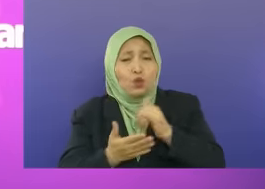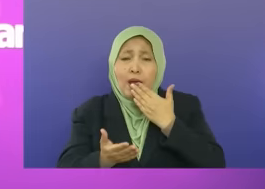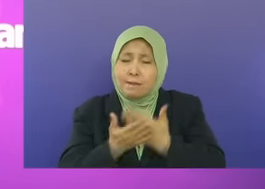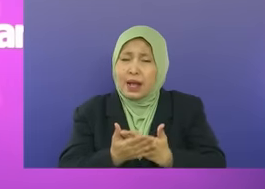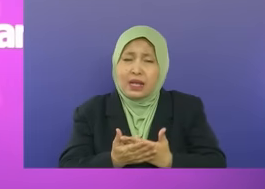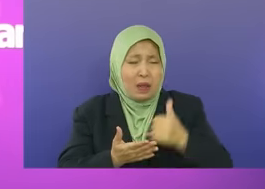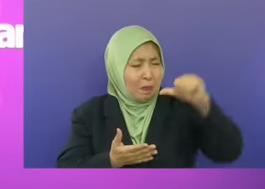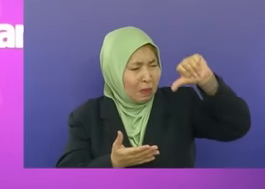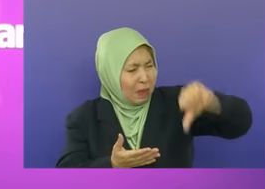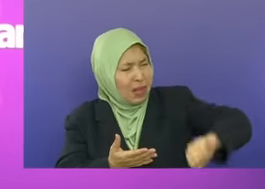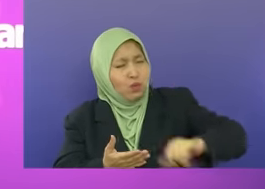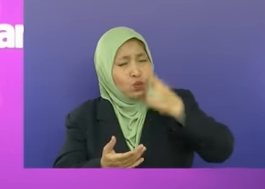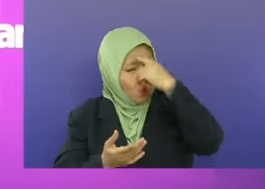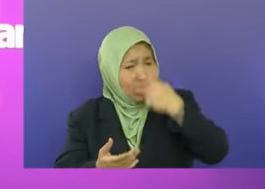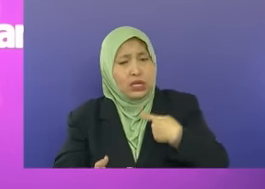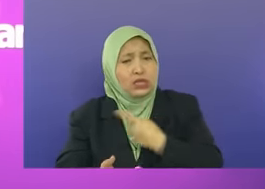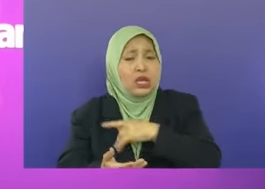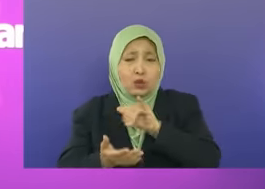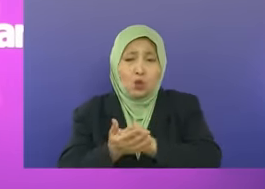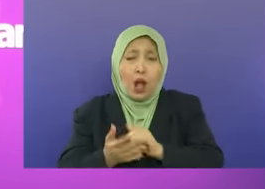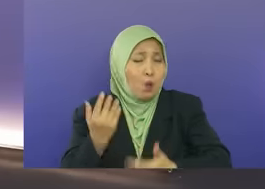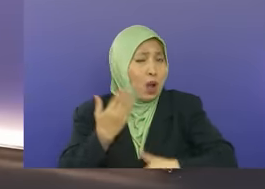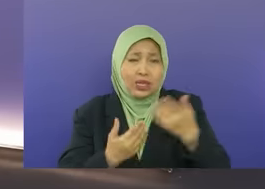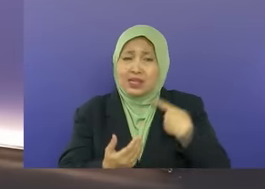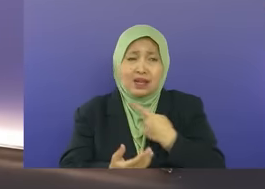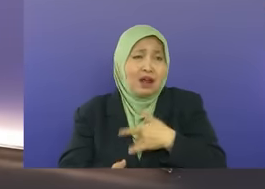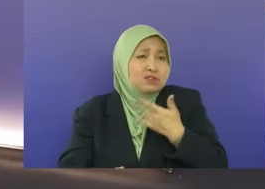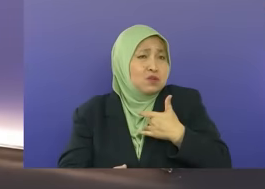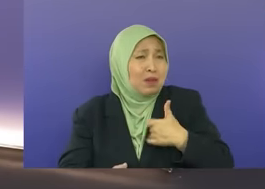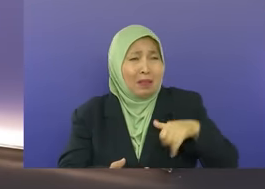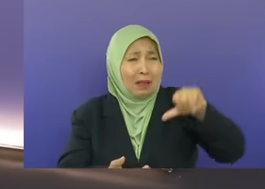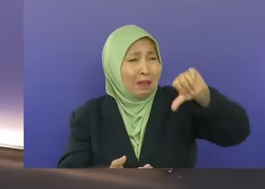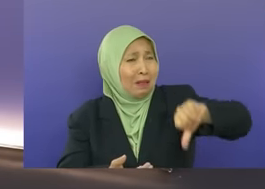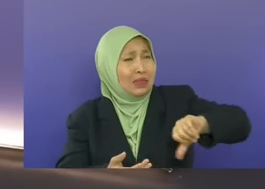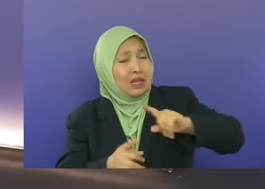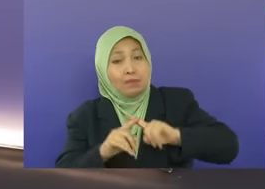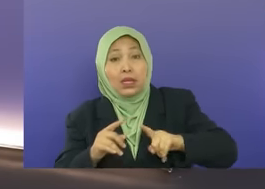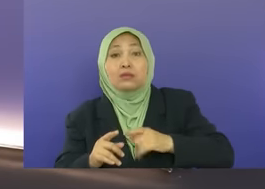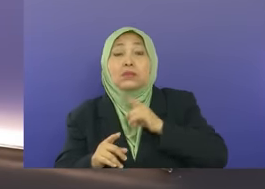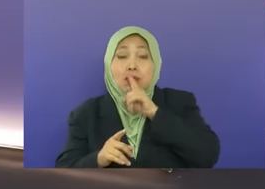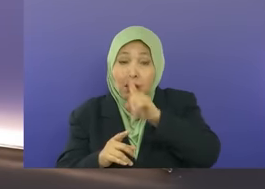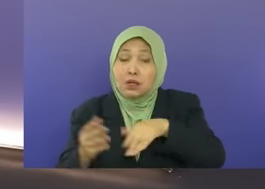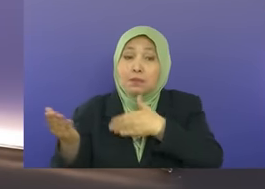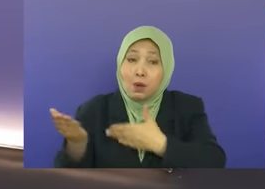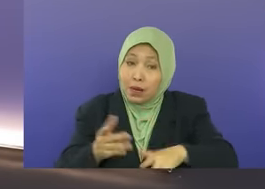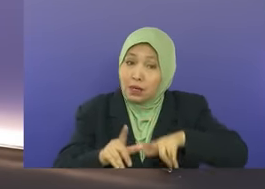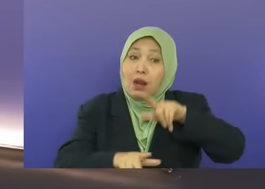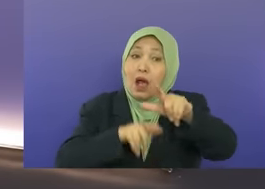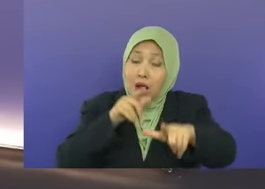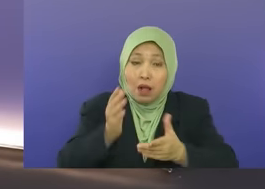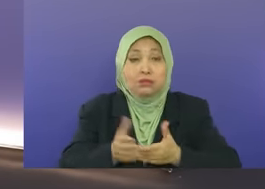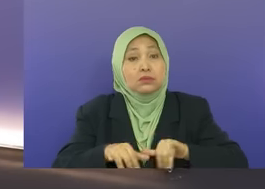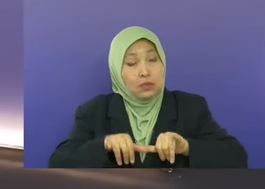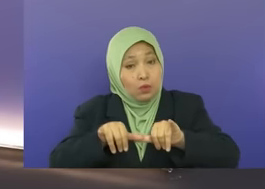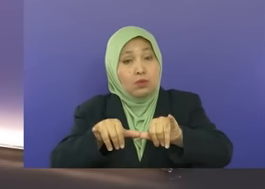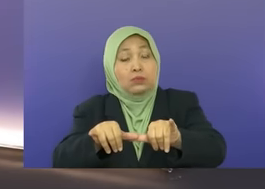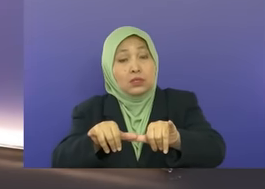tak baik bagi kita itu awalnya kita tetap baik ya tetapi rukunnya dia membawa kepada langkah-langkah seterusnya